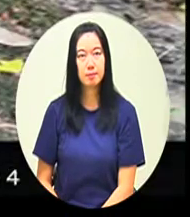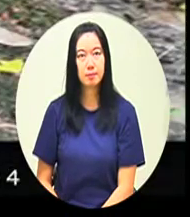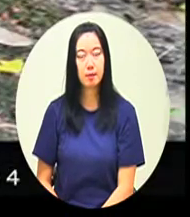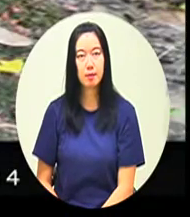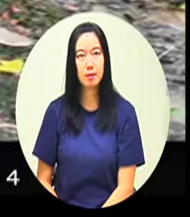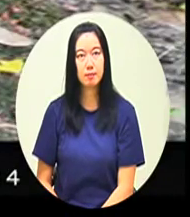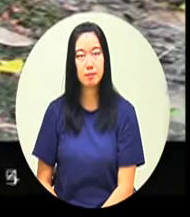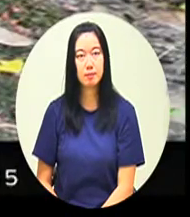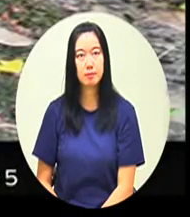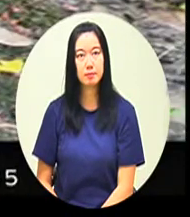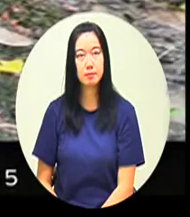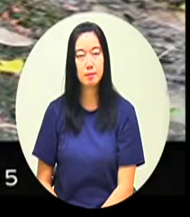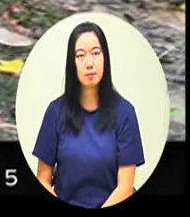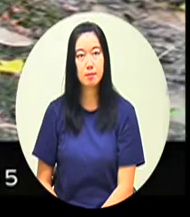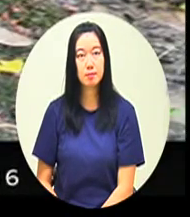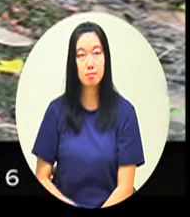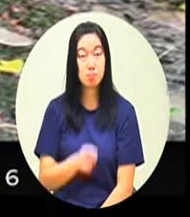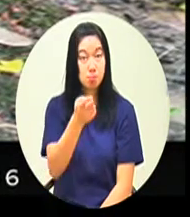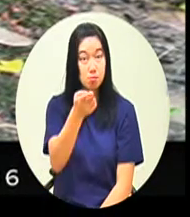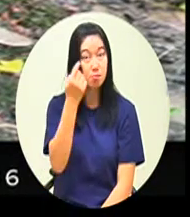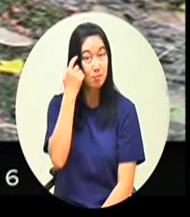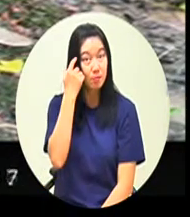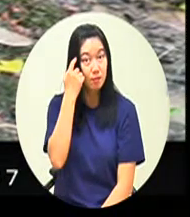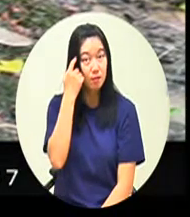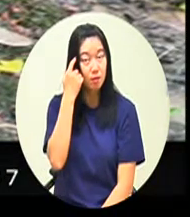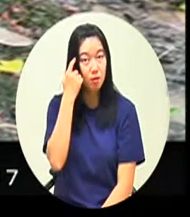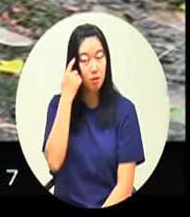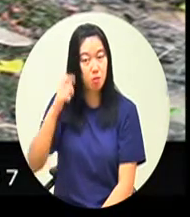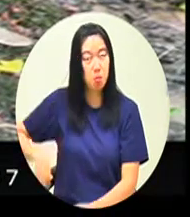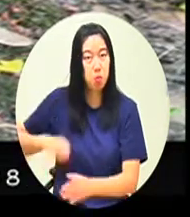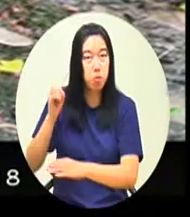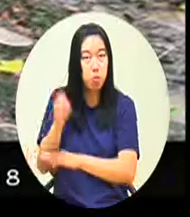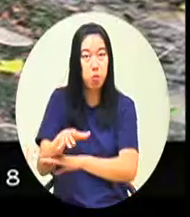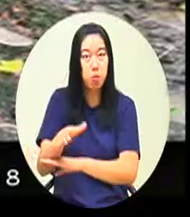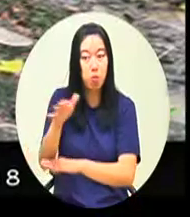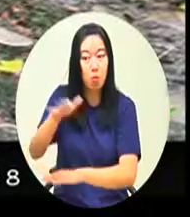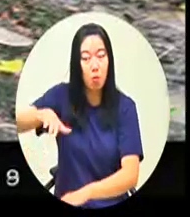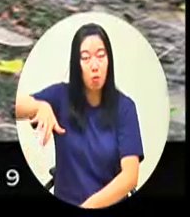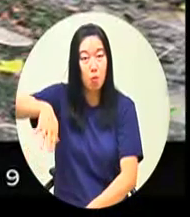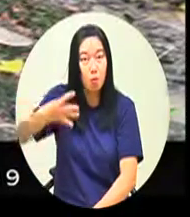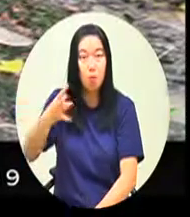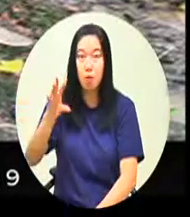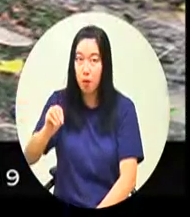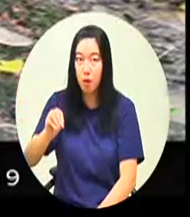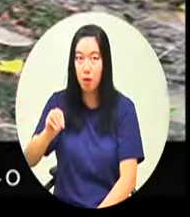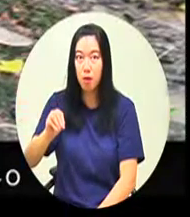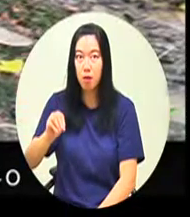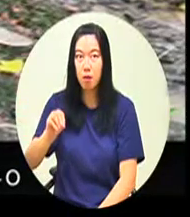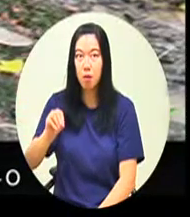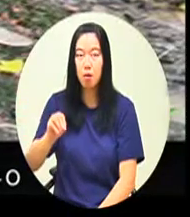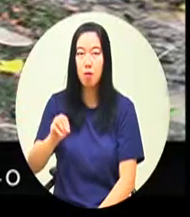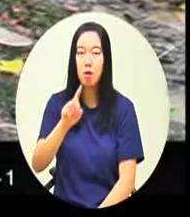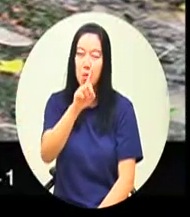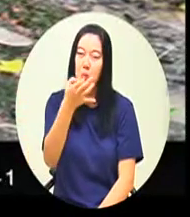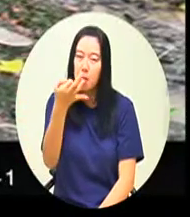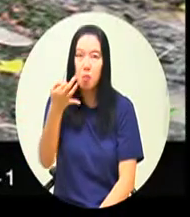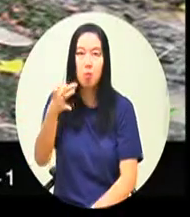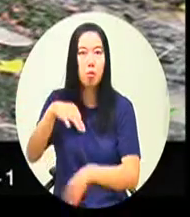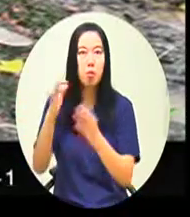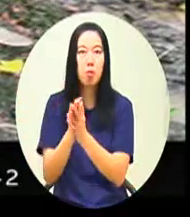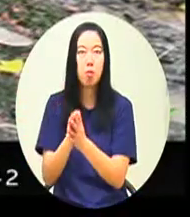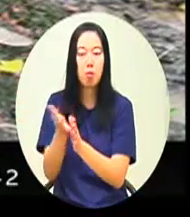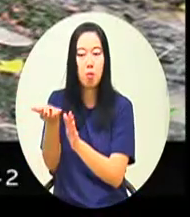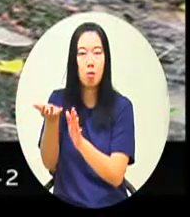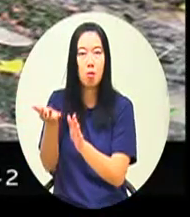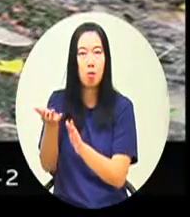以啊，你认为五千四百万，你说哪里又还有钱？ 其实 每一个钱。在编预算的时